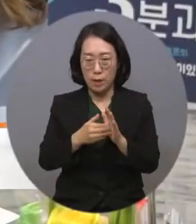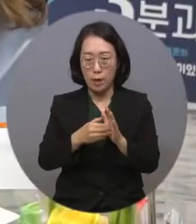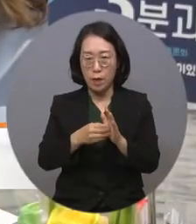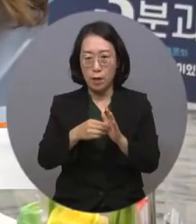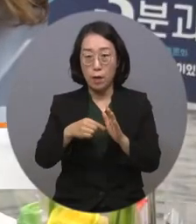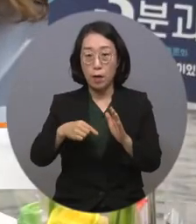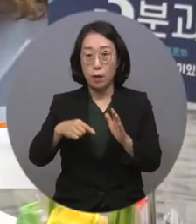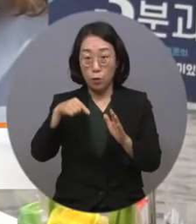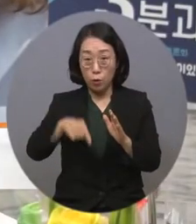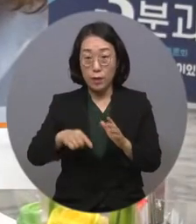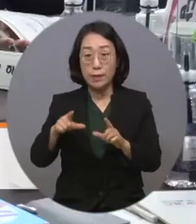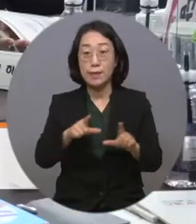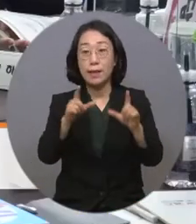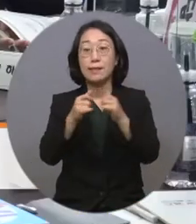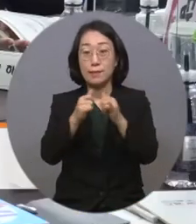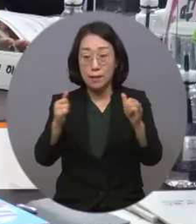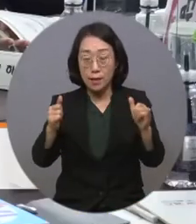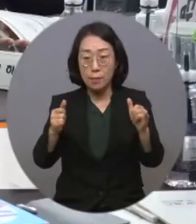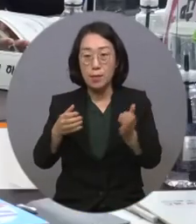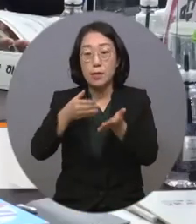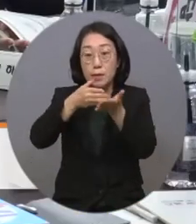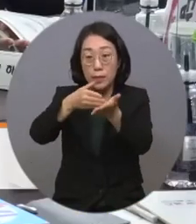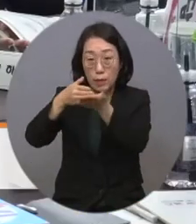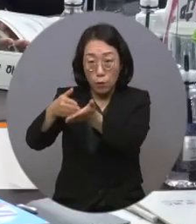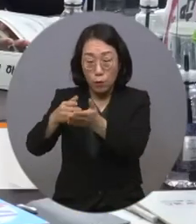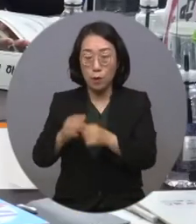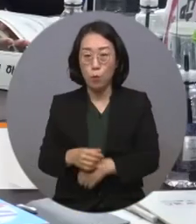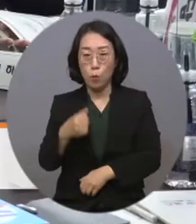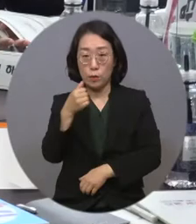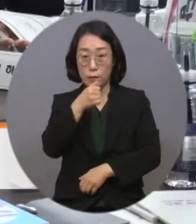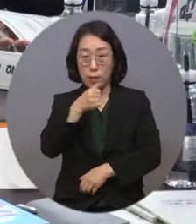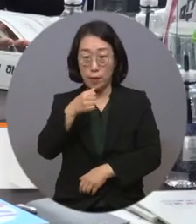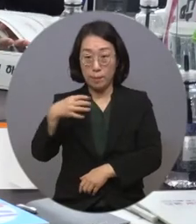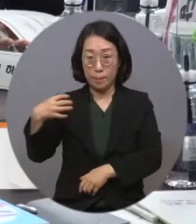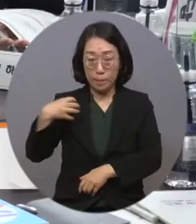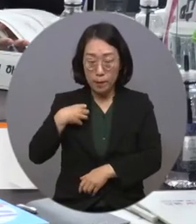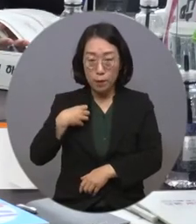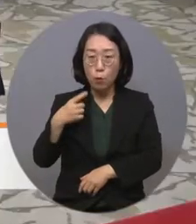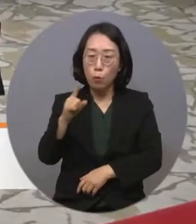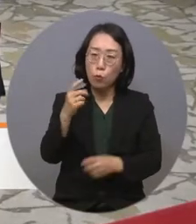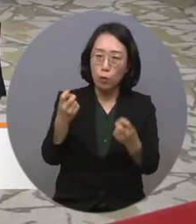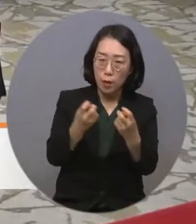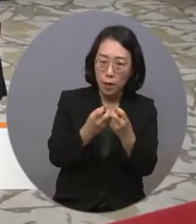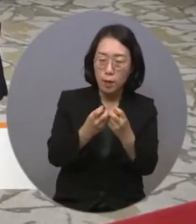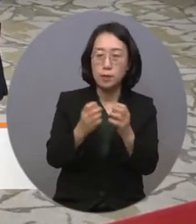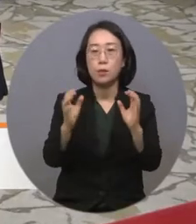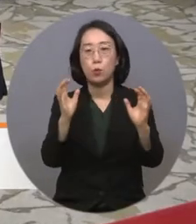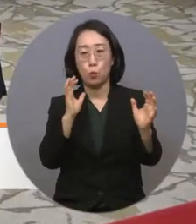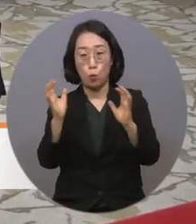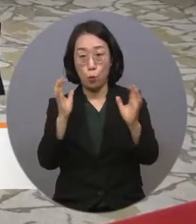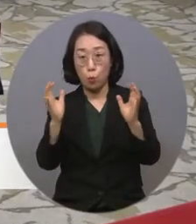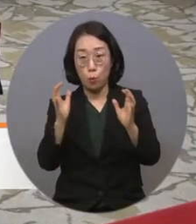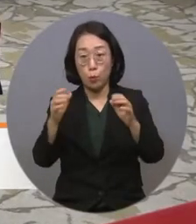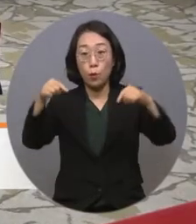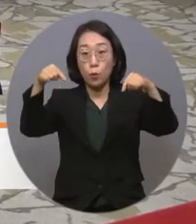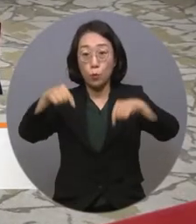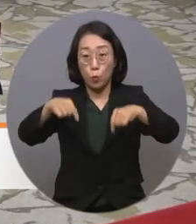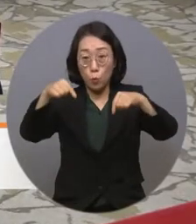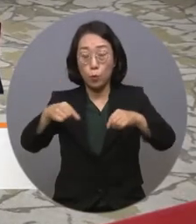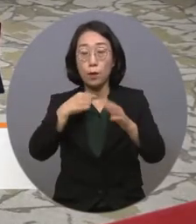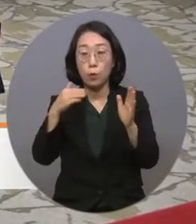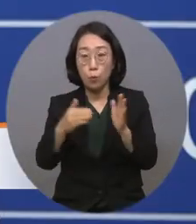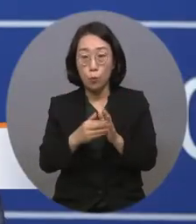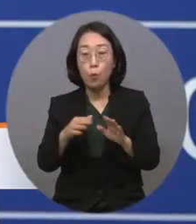당사자인 시민이 의견을 내고 전문 진행자의 도움을 받아 시책을 발굴하는 방식으로 진행됐으며 특히 올해